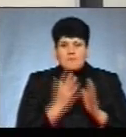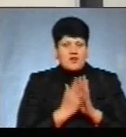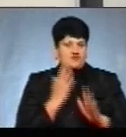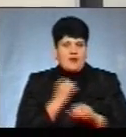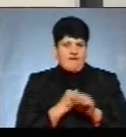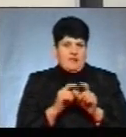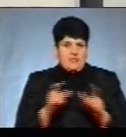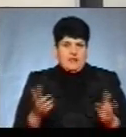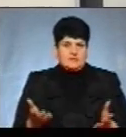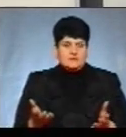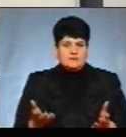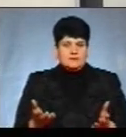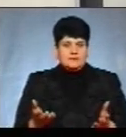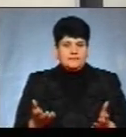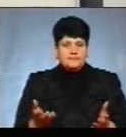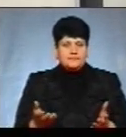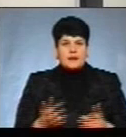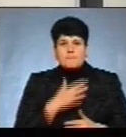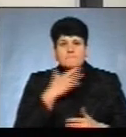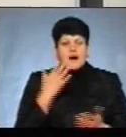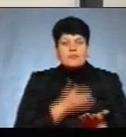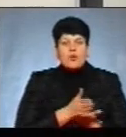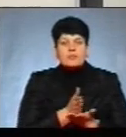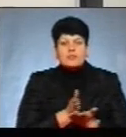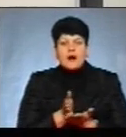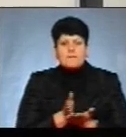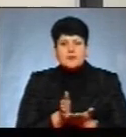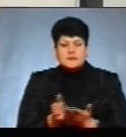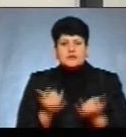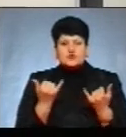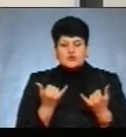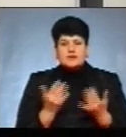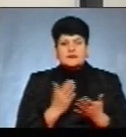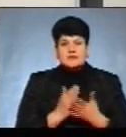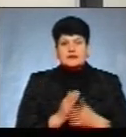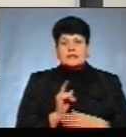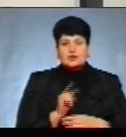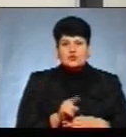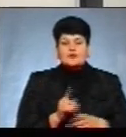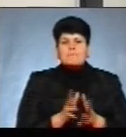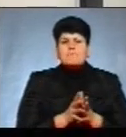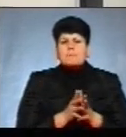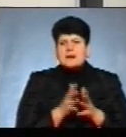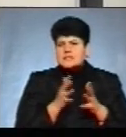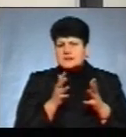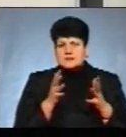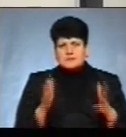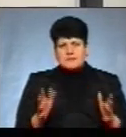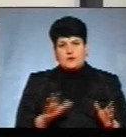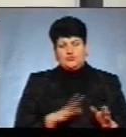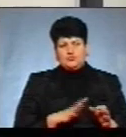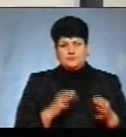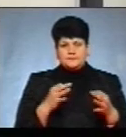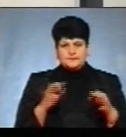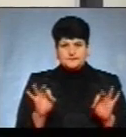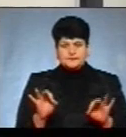черг до аптек. А саме багато напрямків, які сьогодні направлені на те, щоб максимально